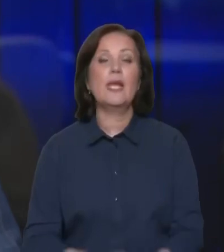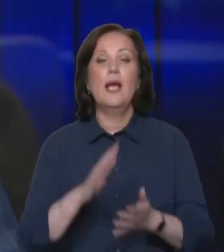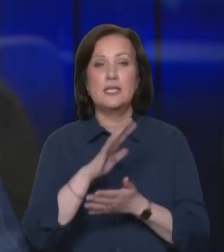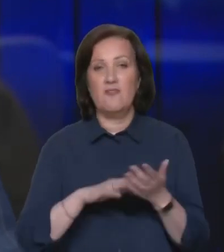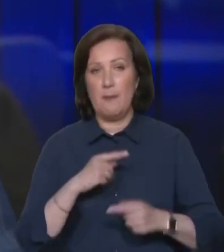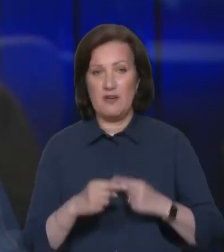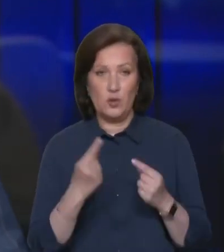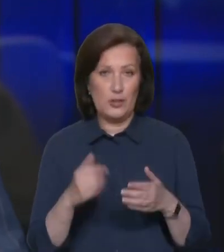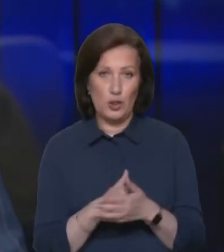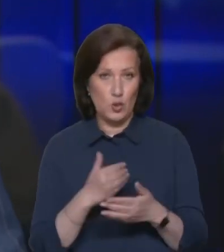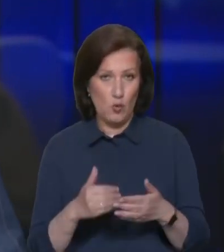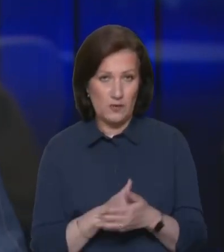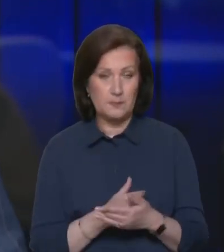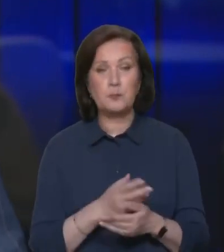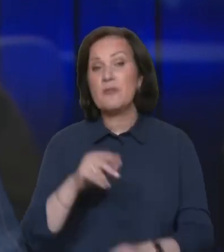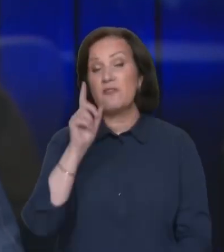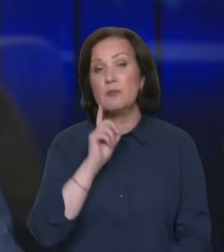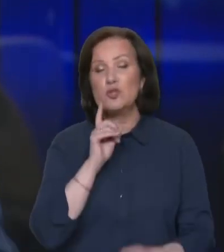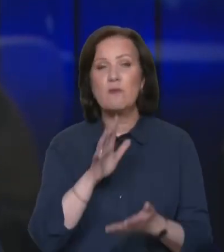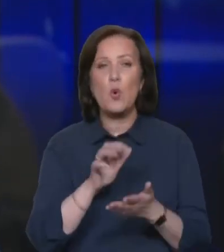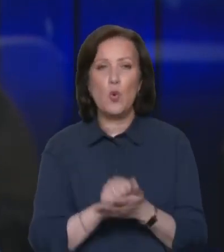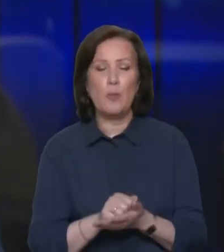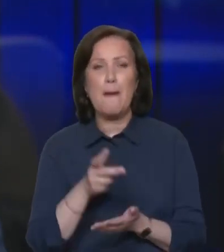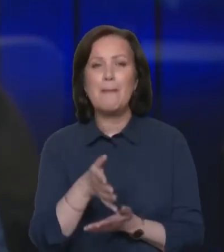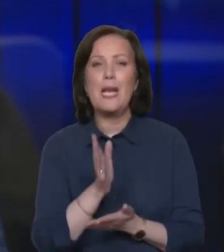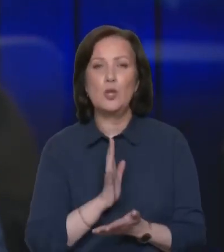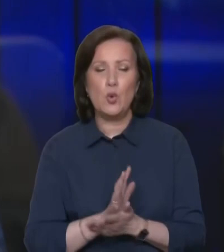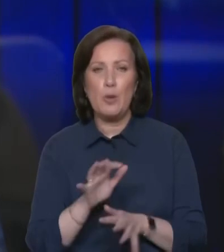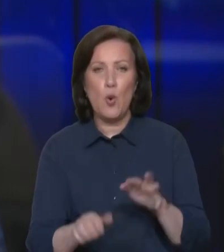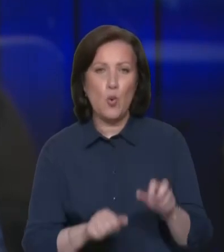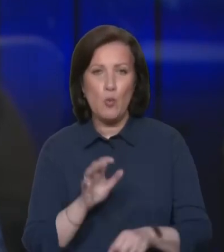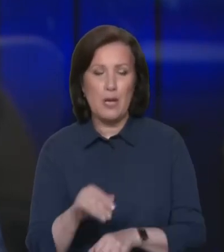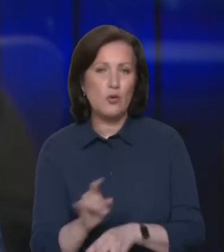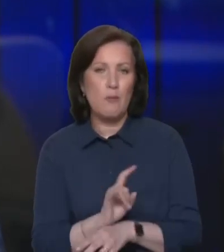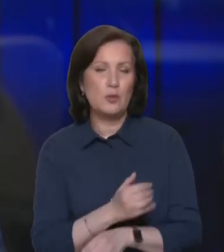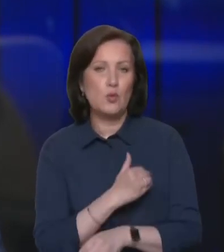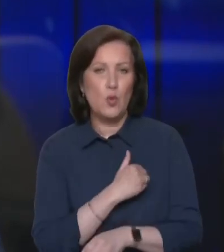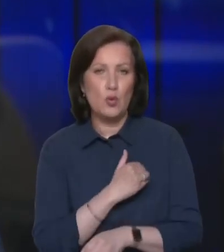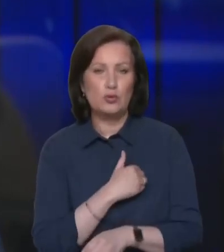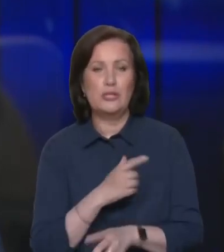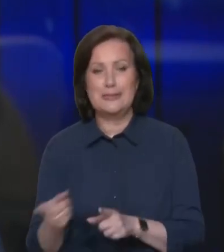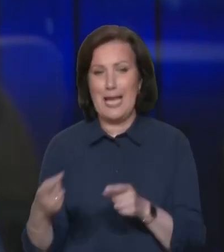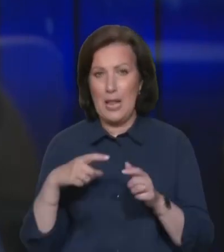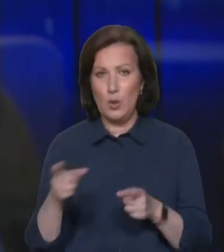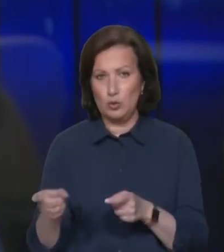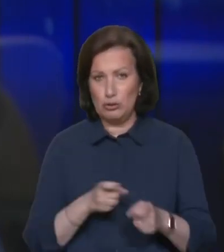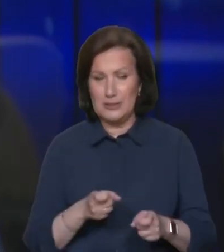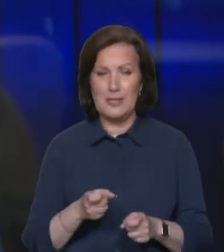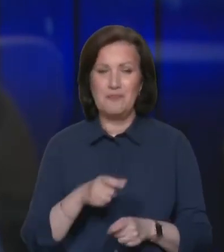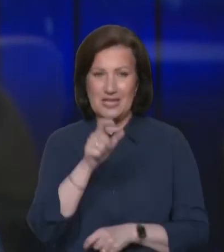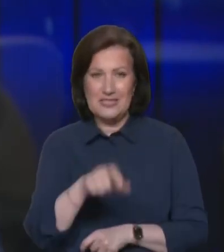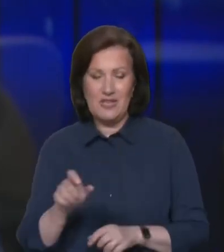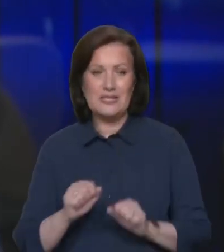Триває марафон «Єдині новини». У тимчасово окупованому Мелітополі окупанти обманом хочуть залучити цивільних здавати кров